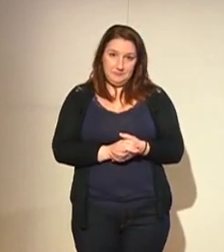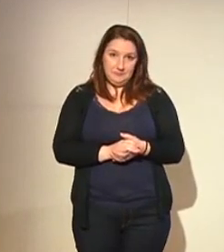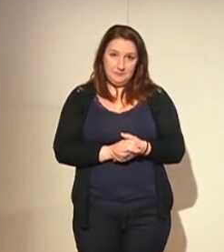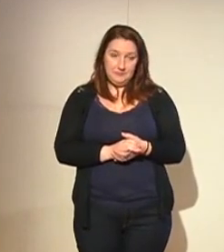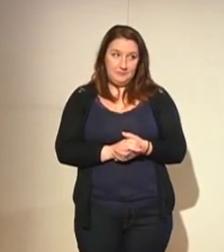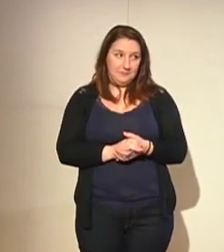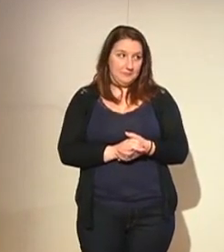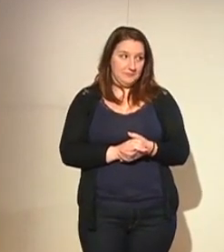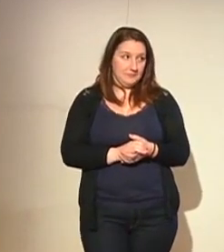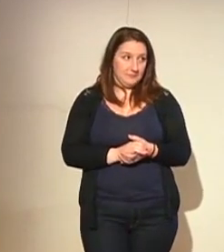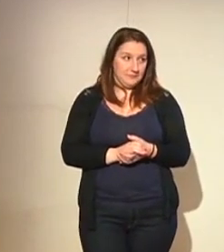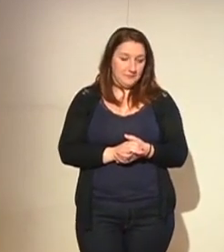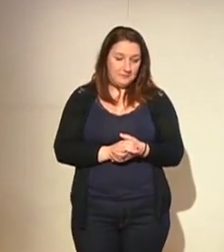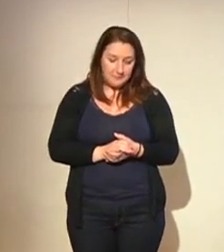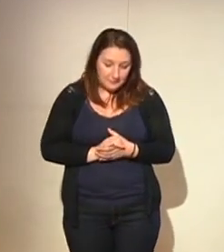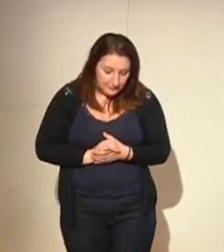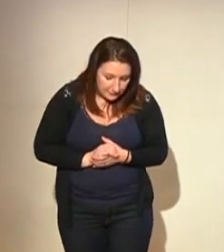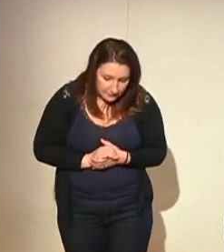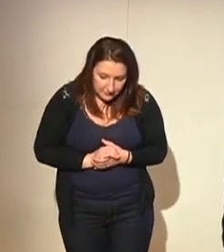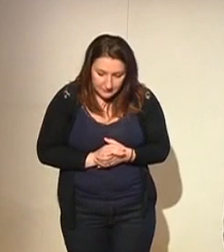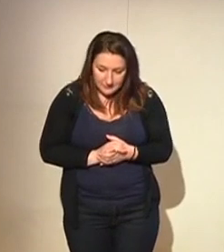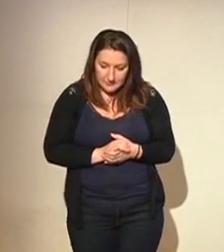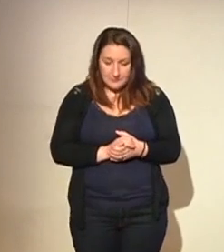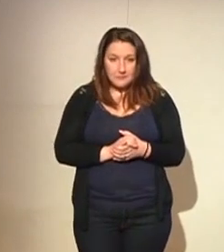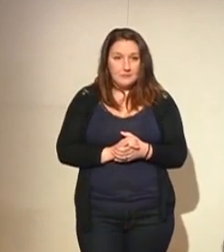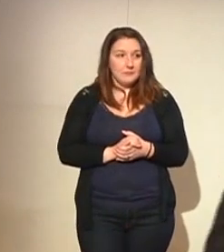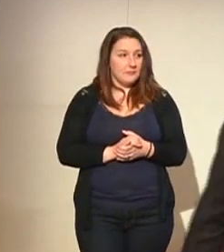6 c'est quo pas de cand